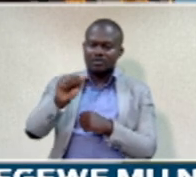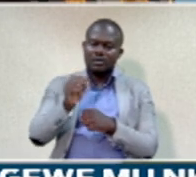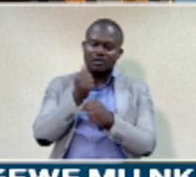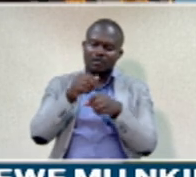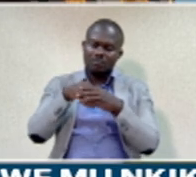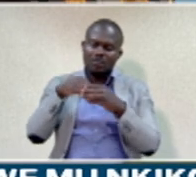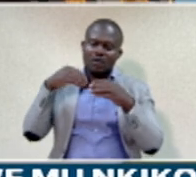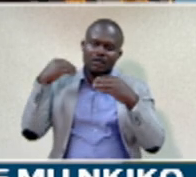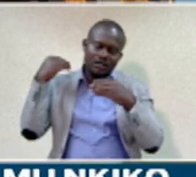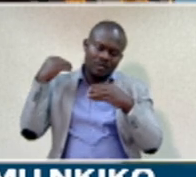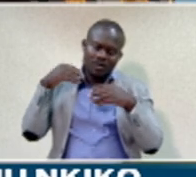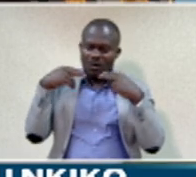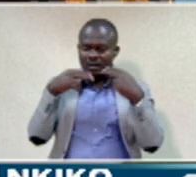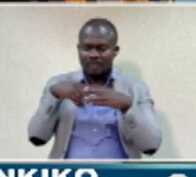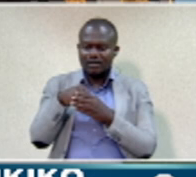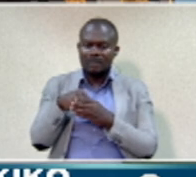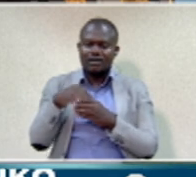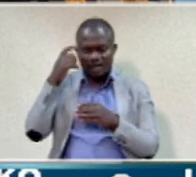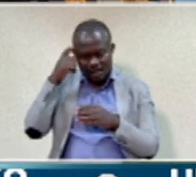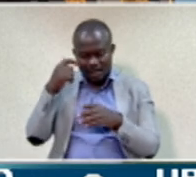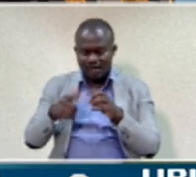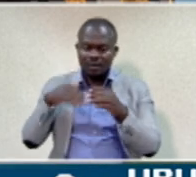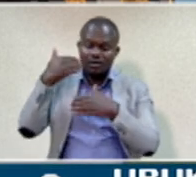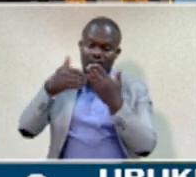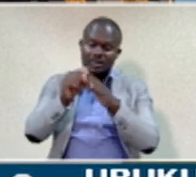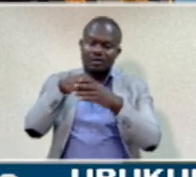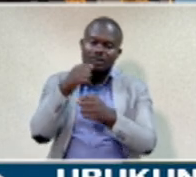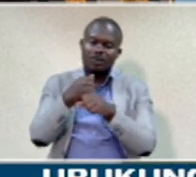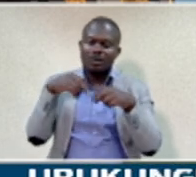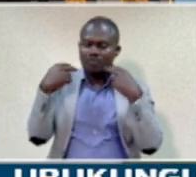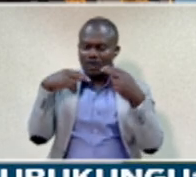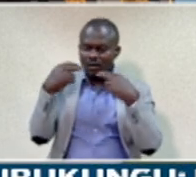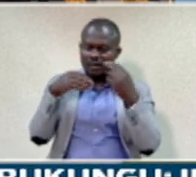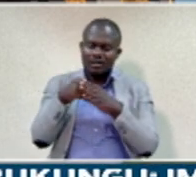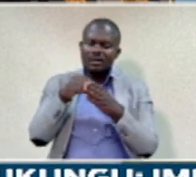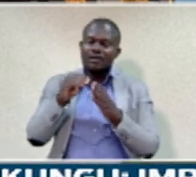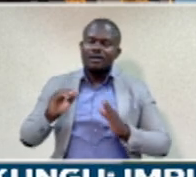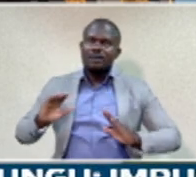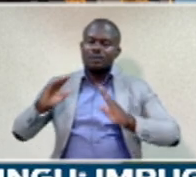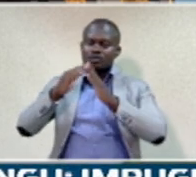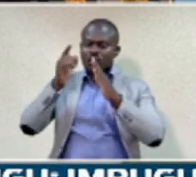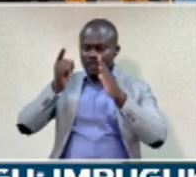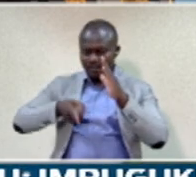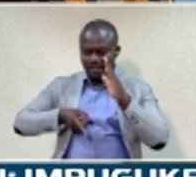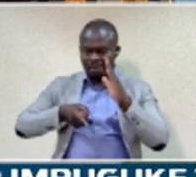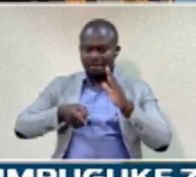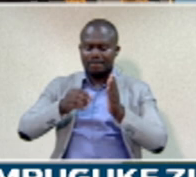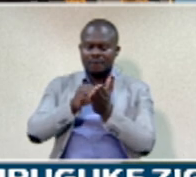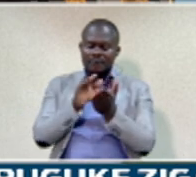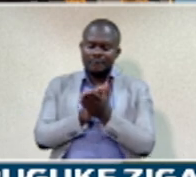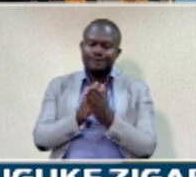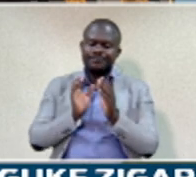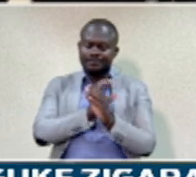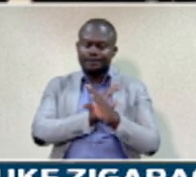muri hotel de diplomate ariko genocide igitangira yagiye gukora muri hotel de Mille Collines na umuyobozi wayo Inyandiko ya Komisiyo y'Igihugu yo